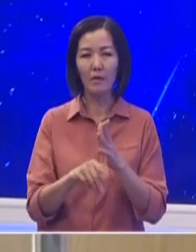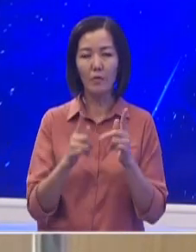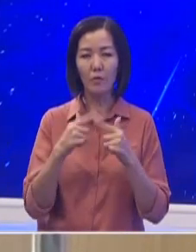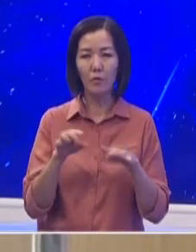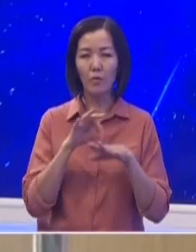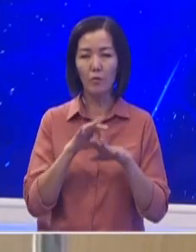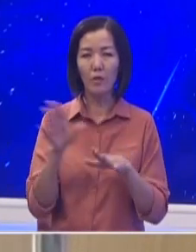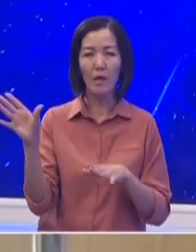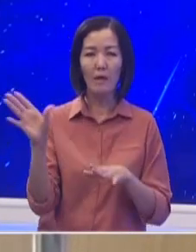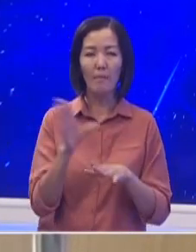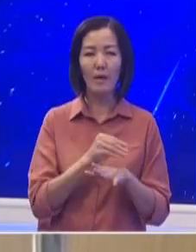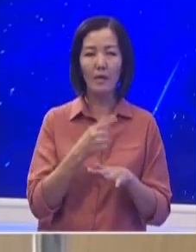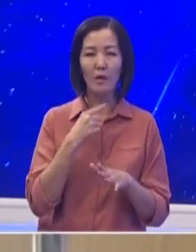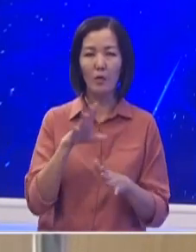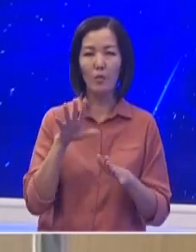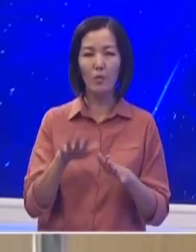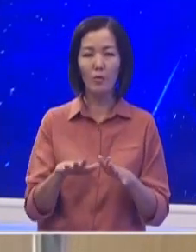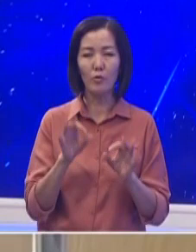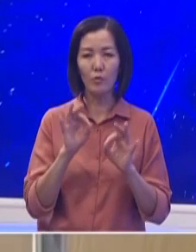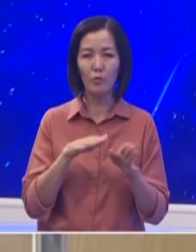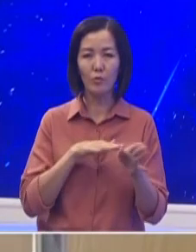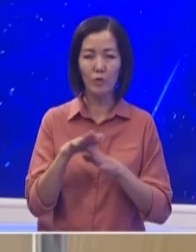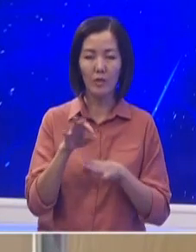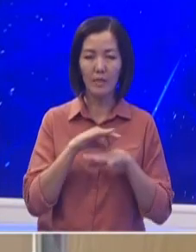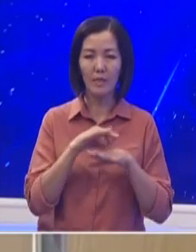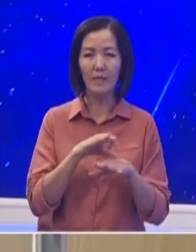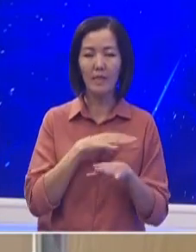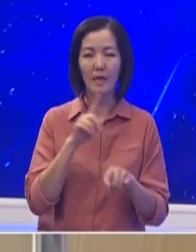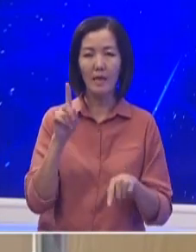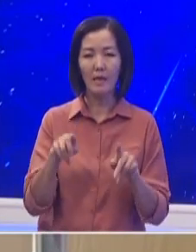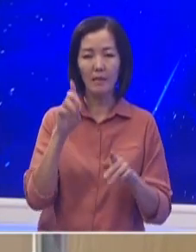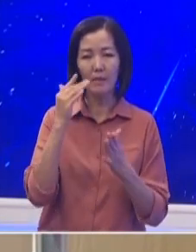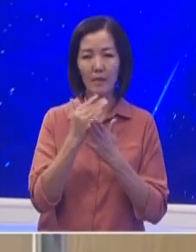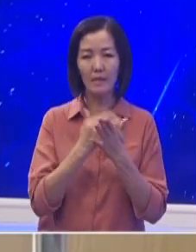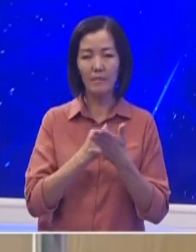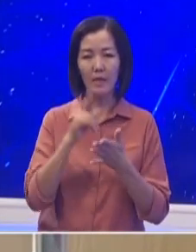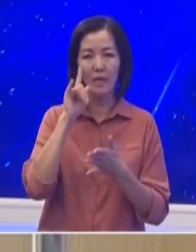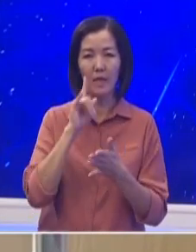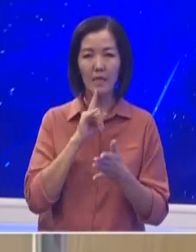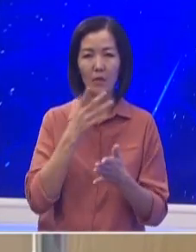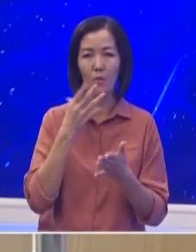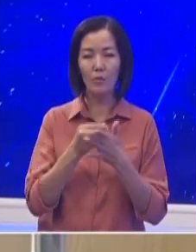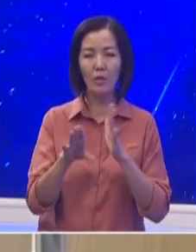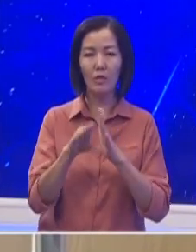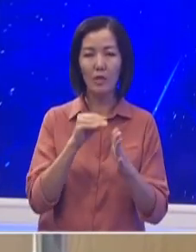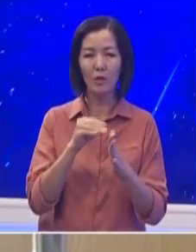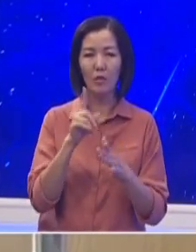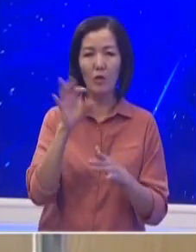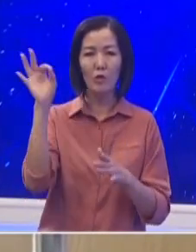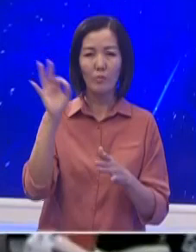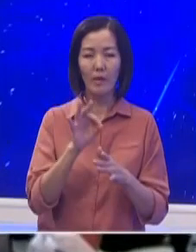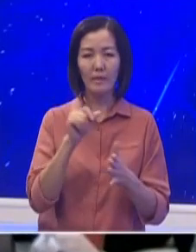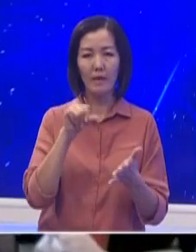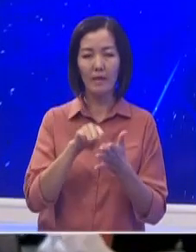болды. Барлық учаскелерде дауыс беру ойдағыдай өтті. Тіпті кей елдерде тізімделген қазақстандықтар өз таңдауларын жасауға 100%